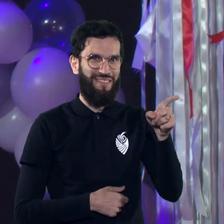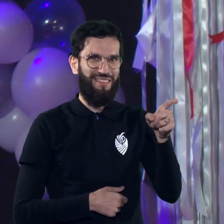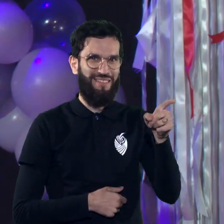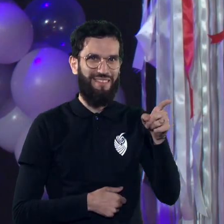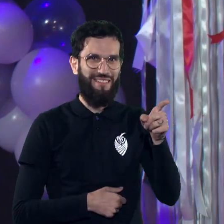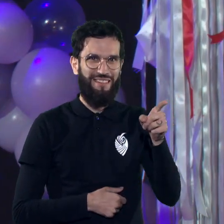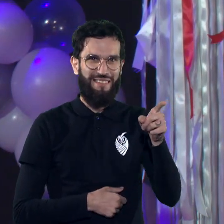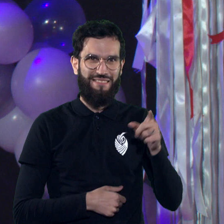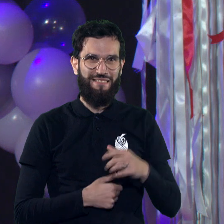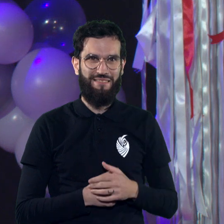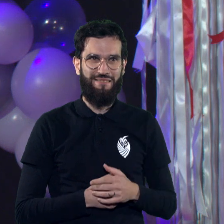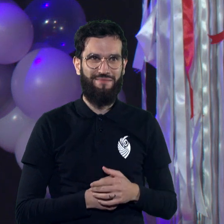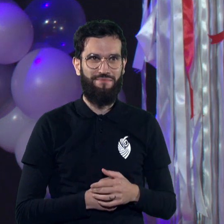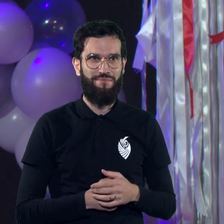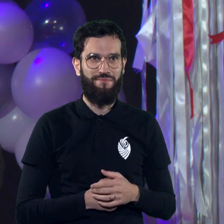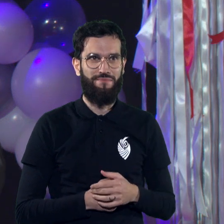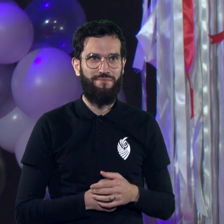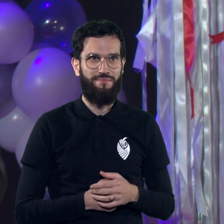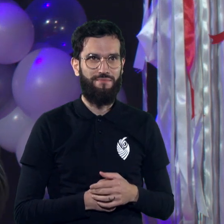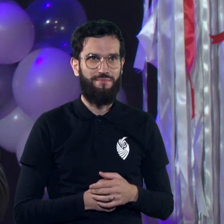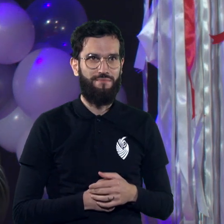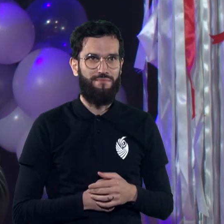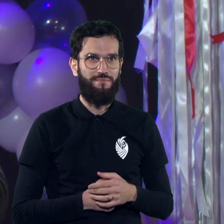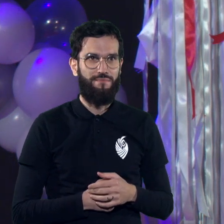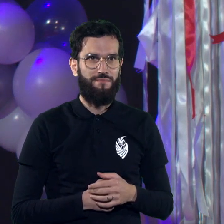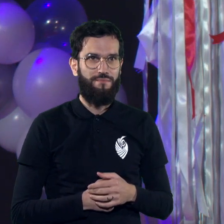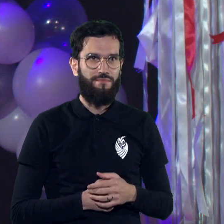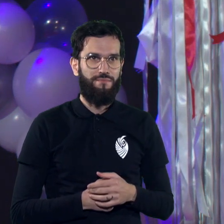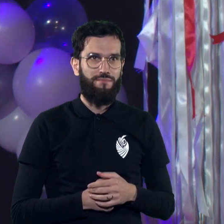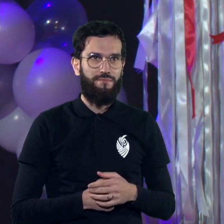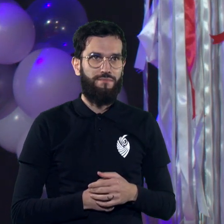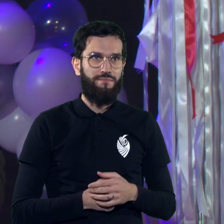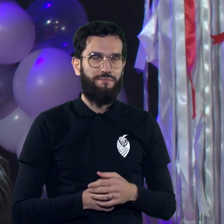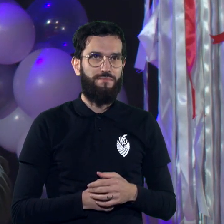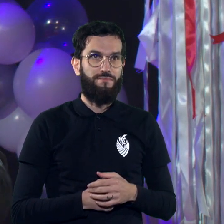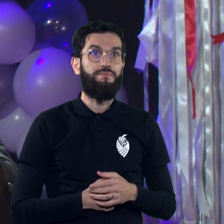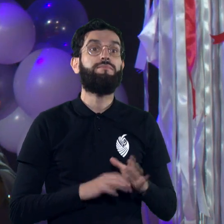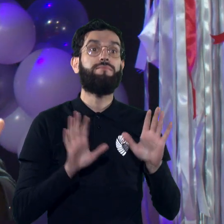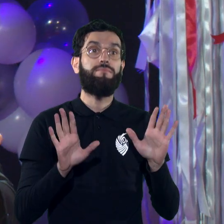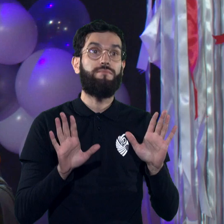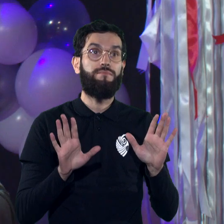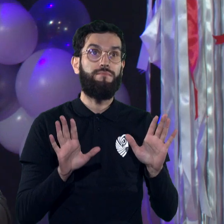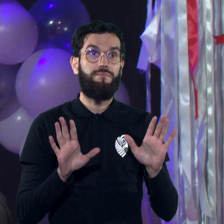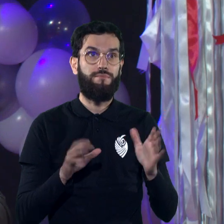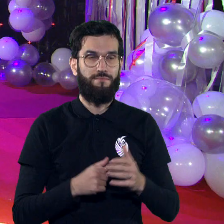vypil. Ale, ale keďže sme naozaj kúzelníkov, tak ja sa vôbec nebojím, sleduj.